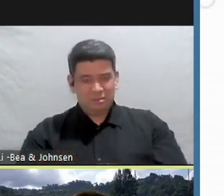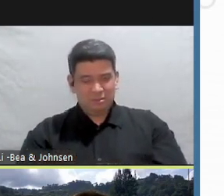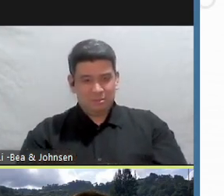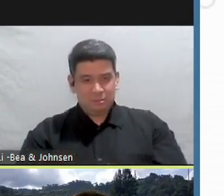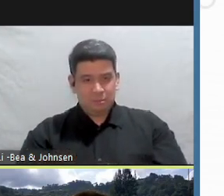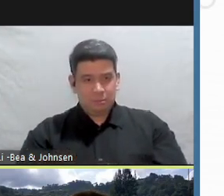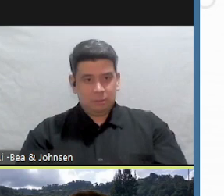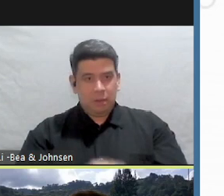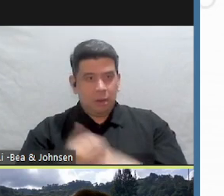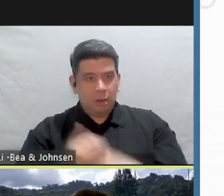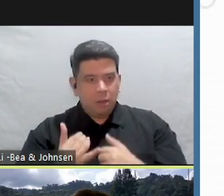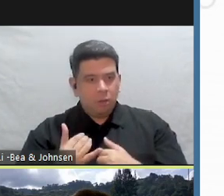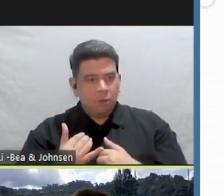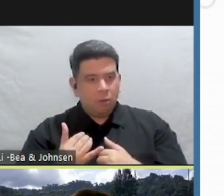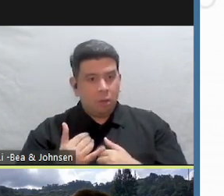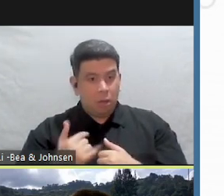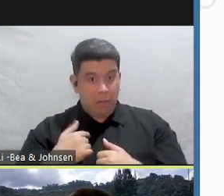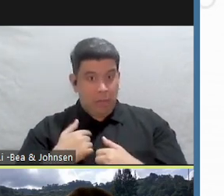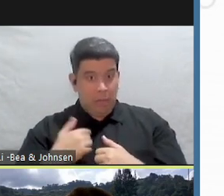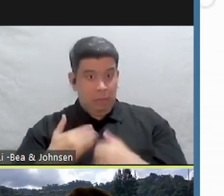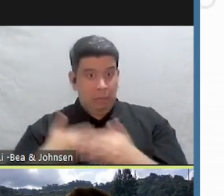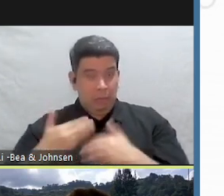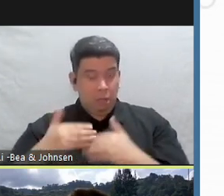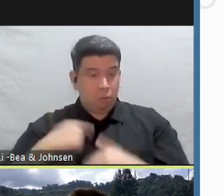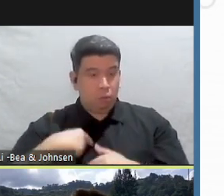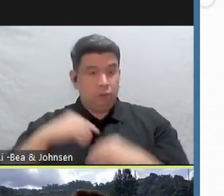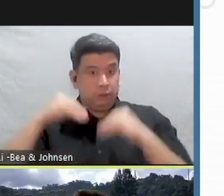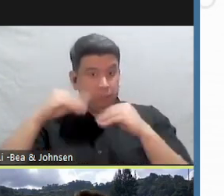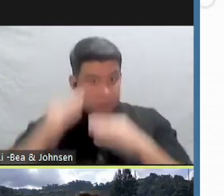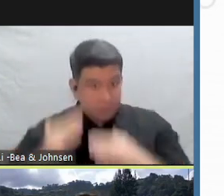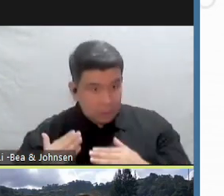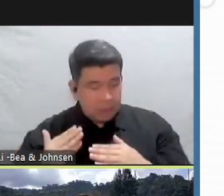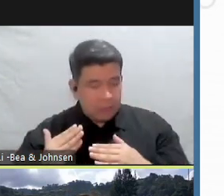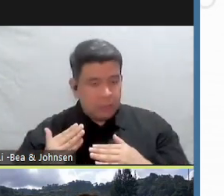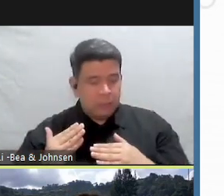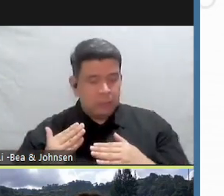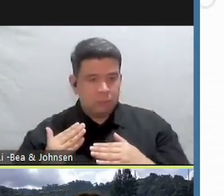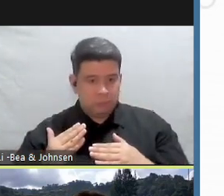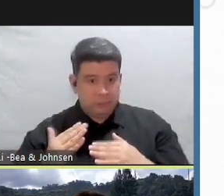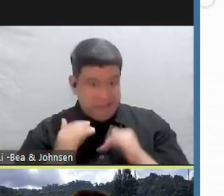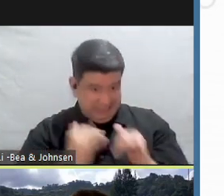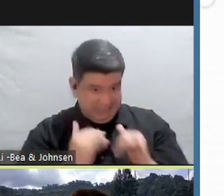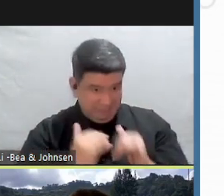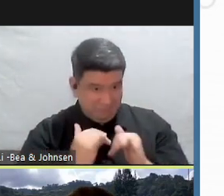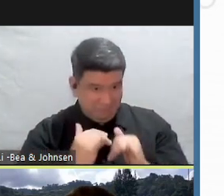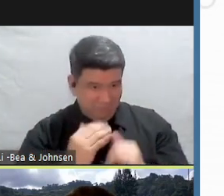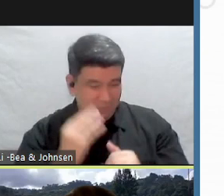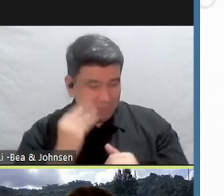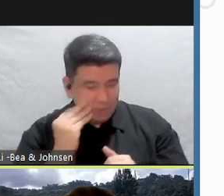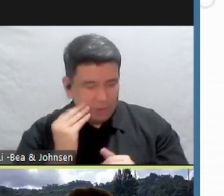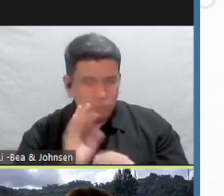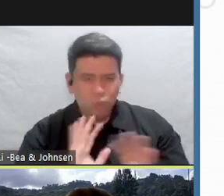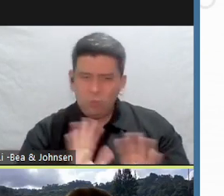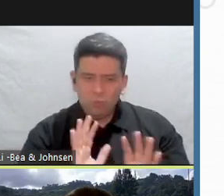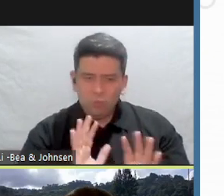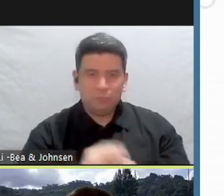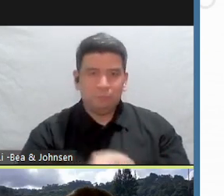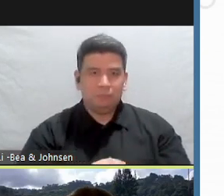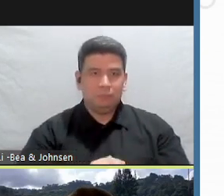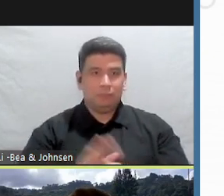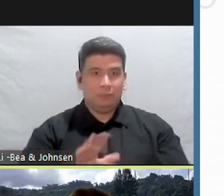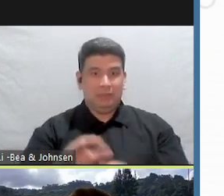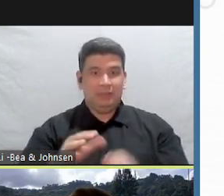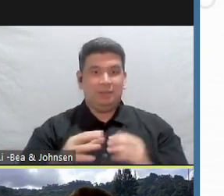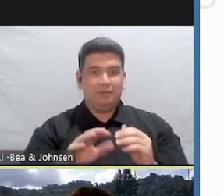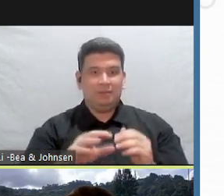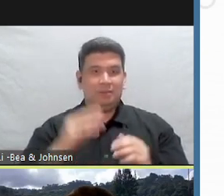Ano? Pati nga ako eh, dahil sa MTBMLE, naalala ko ng bata ko nung lumipat kami sa Maynila, tinatawanan ng